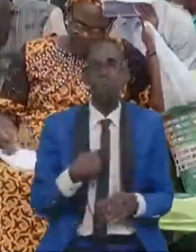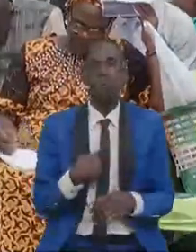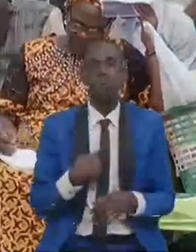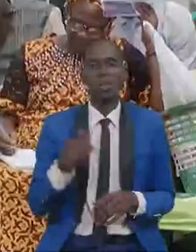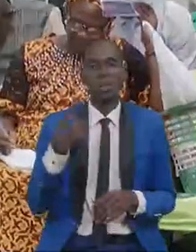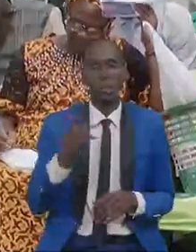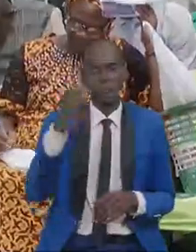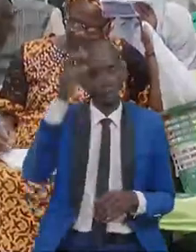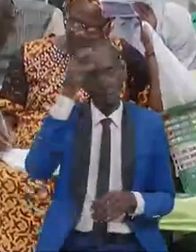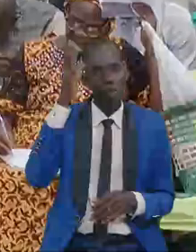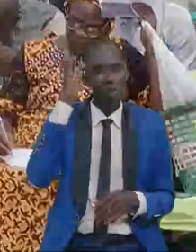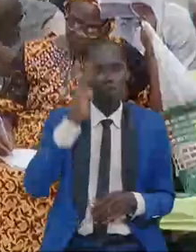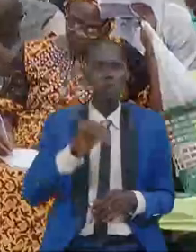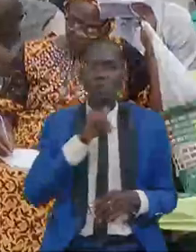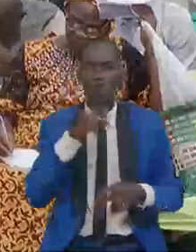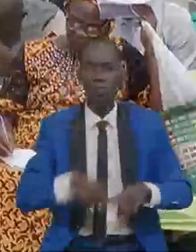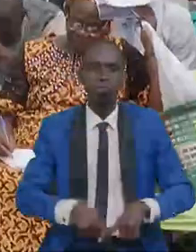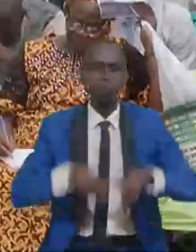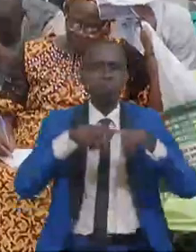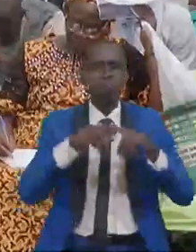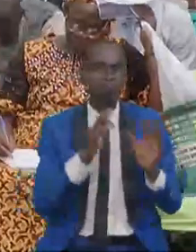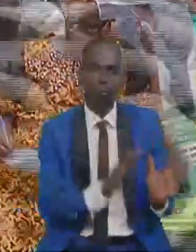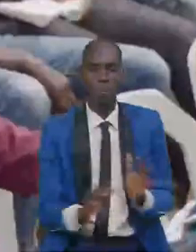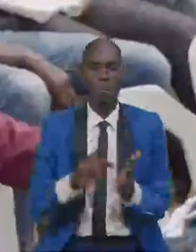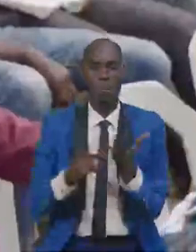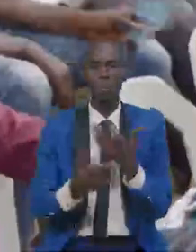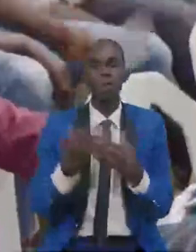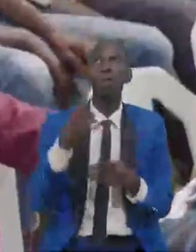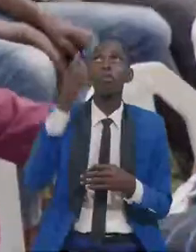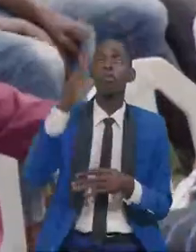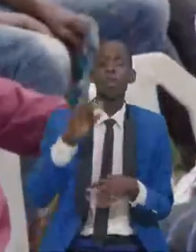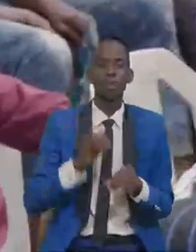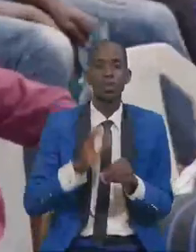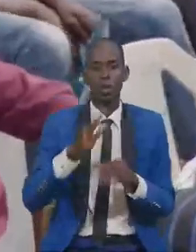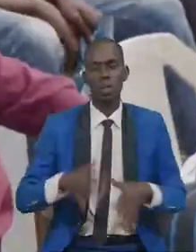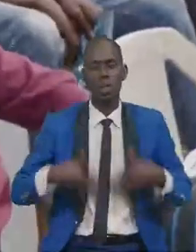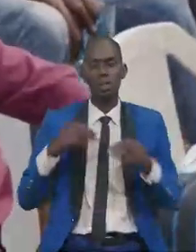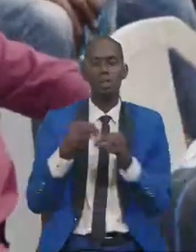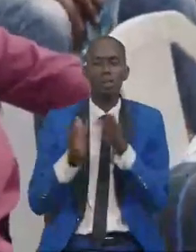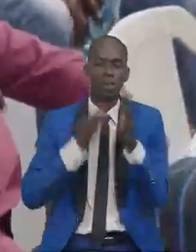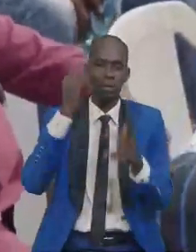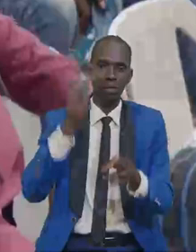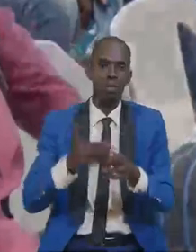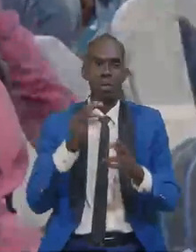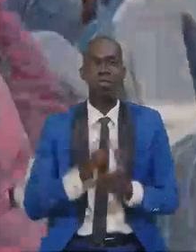Il ne va pas écourter le programme, le plan de Dieu de ta vie au nom de Jésus.